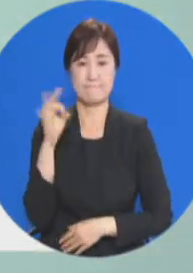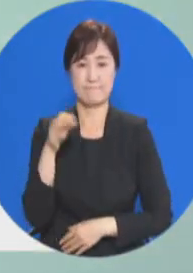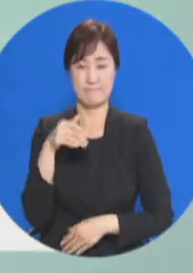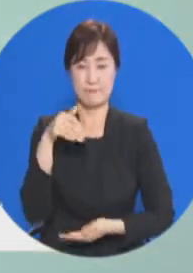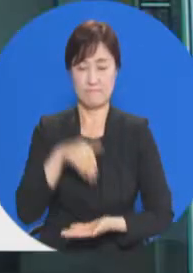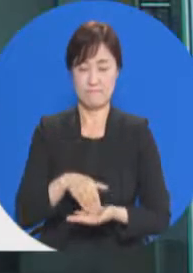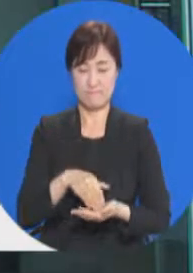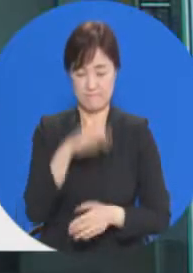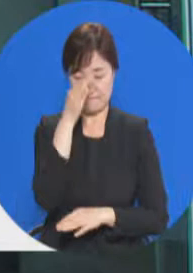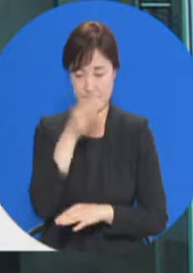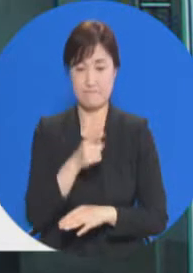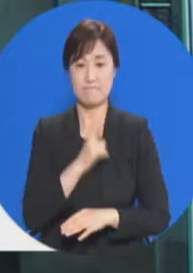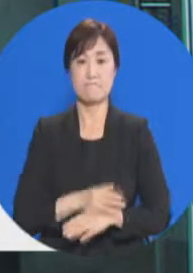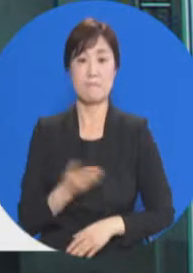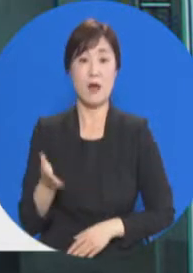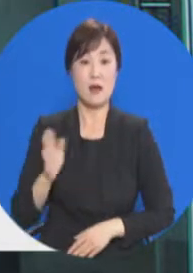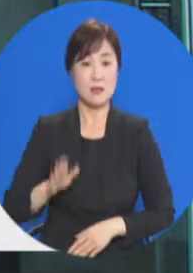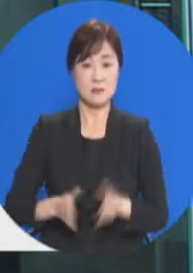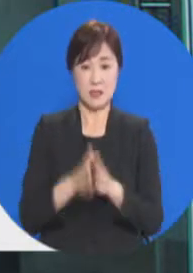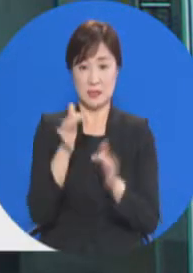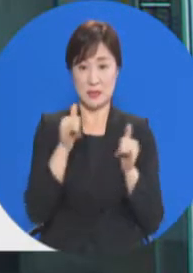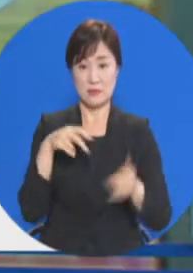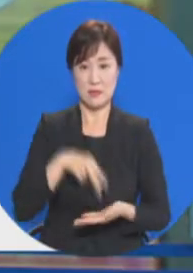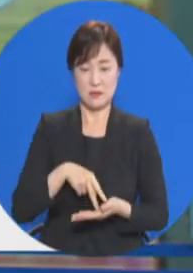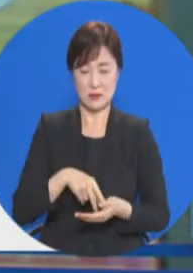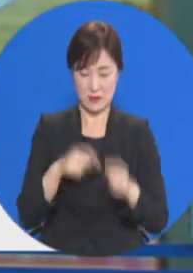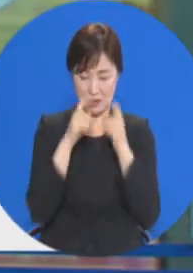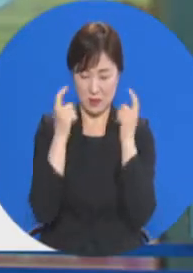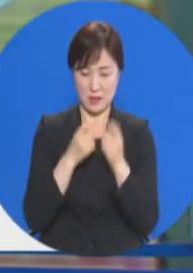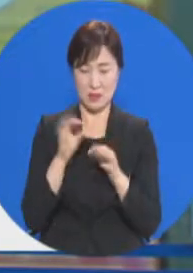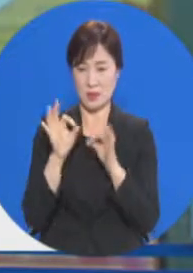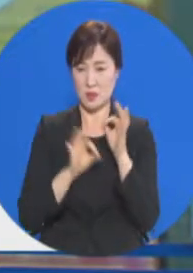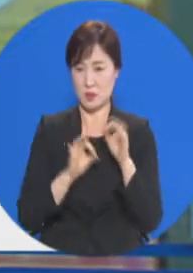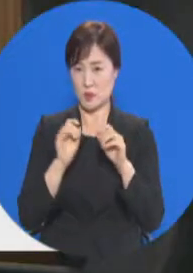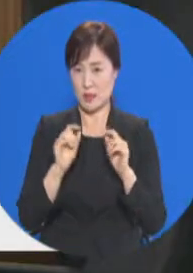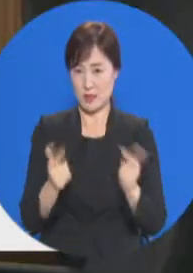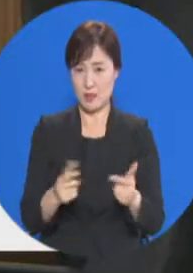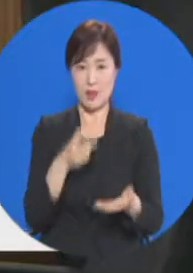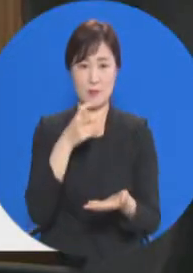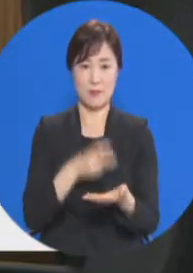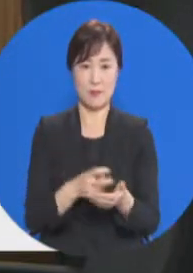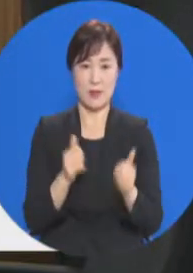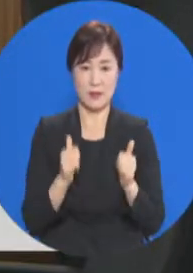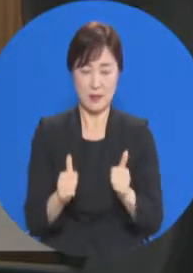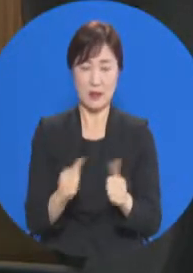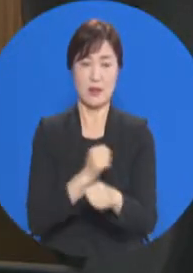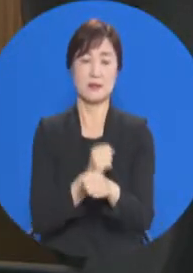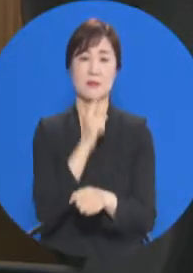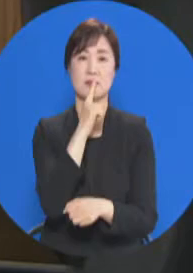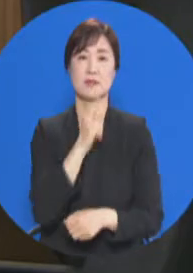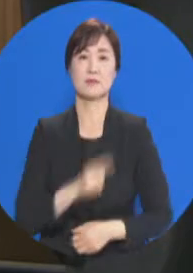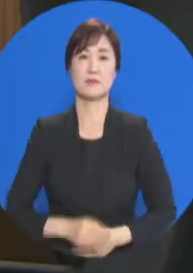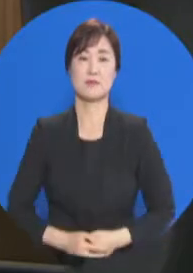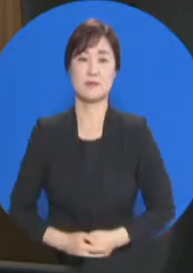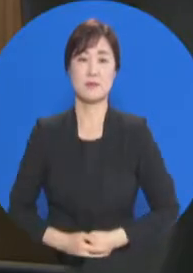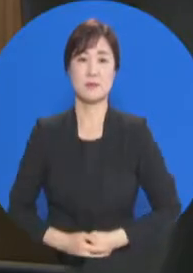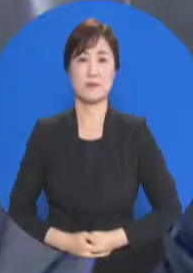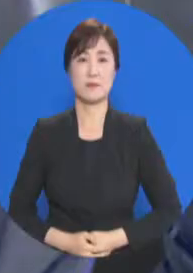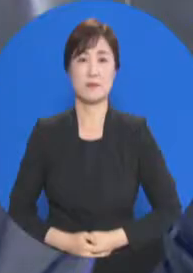있다고 밝혔지만 민원인은 단순히 개인적 실수로 치부할 문제는 아니라며 법적 대응을 검토하겠다는